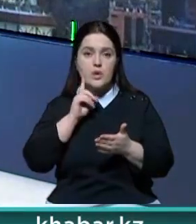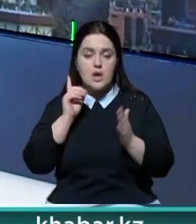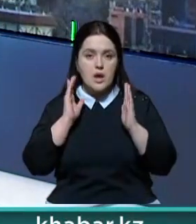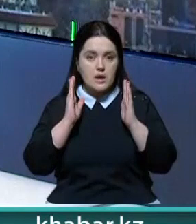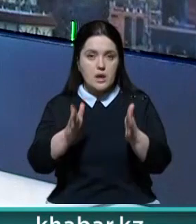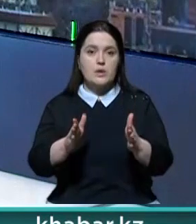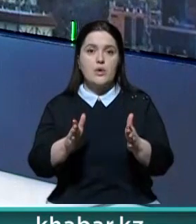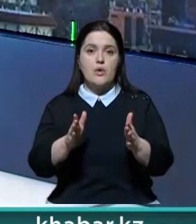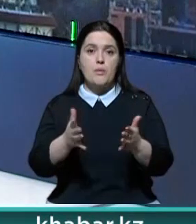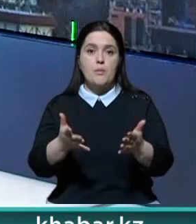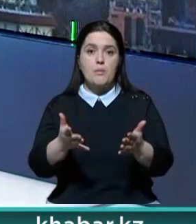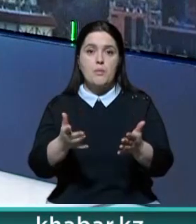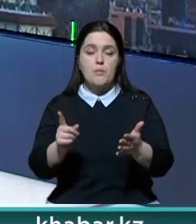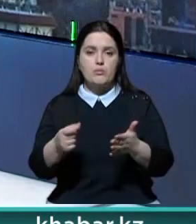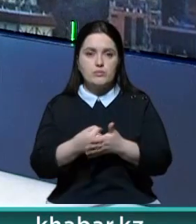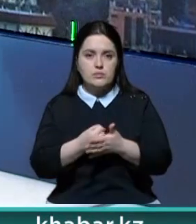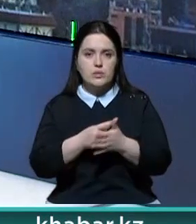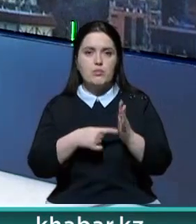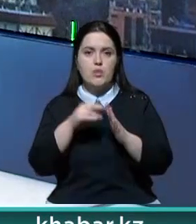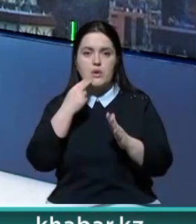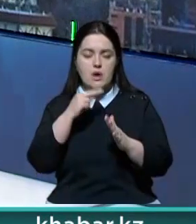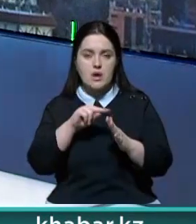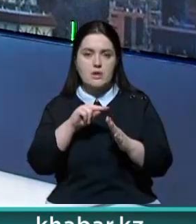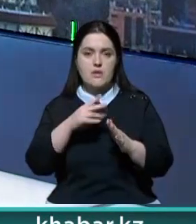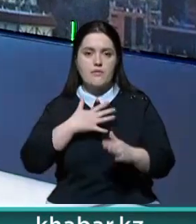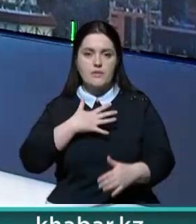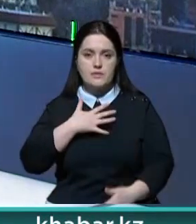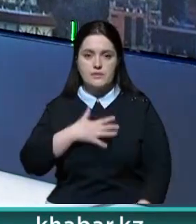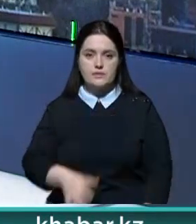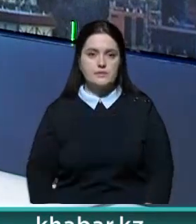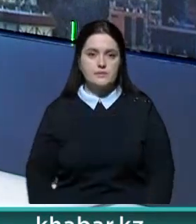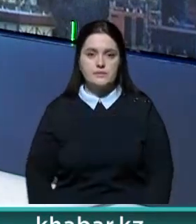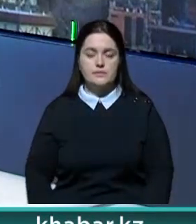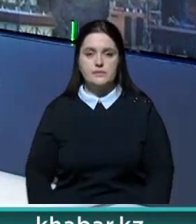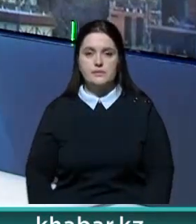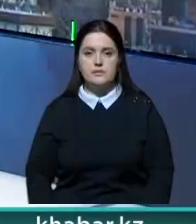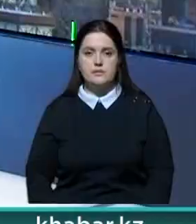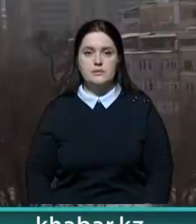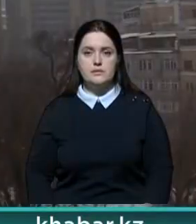зеленый коридор, а также примут меры, чтобы улучшить качество атмосферного воздуха.